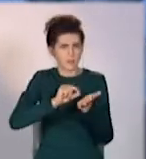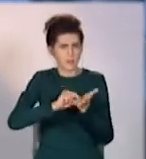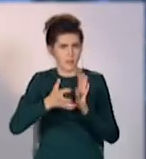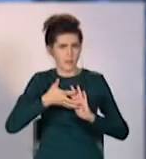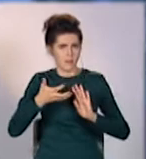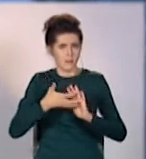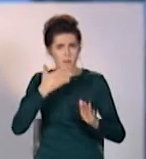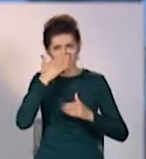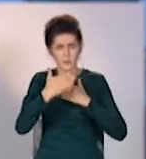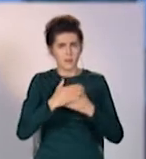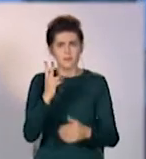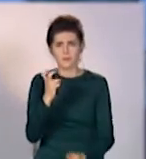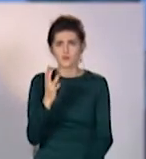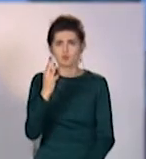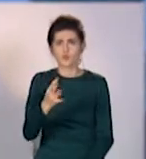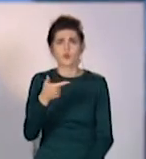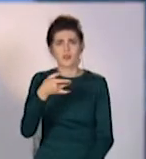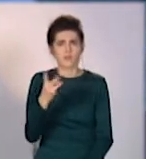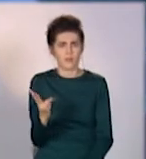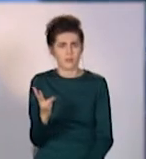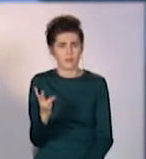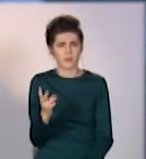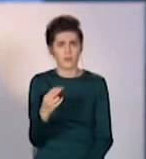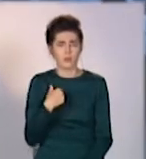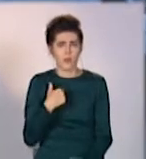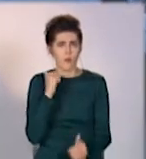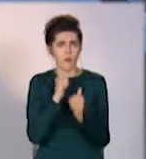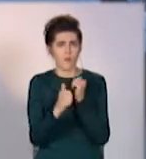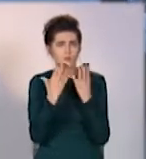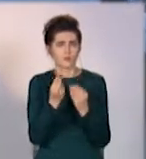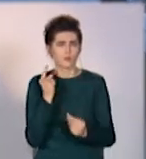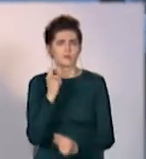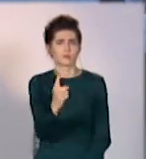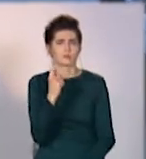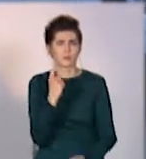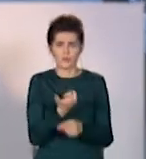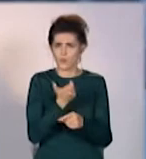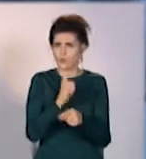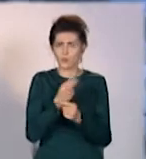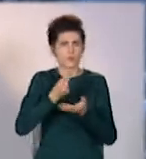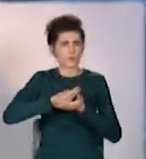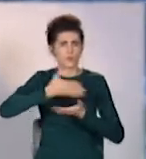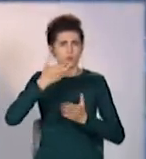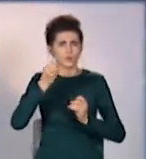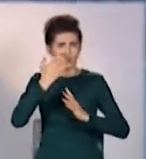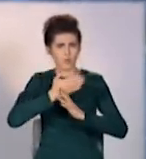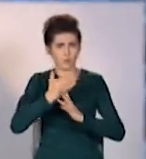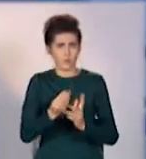на 3 – 240 гривень. Я каждый день езжу. Дорого, конечно, дорого. Субсидии дали